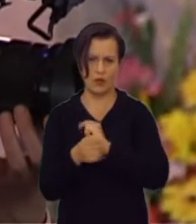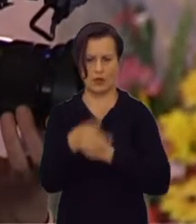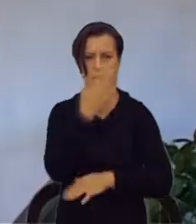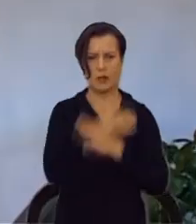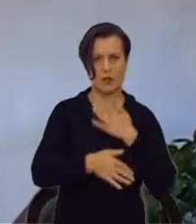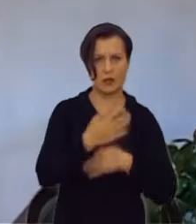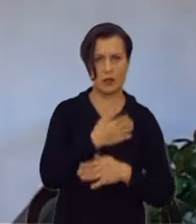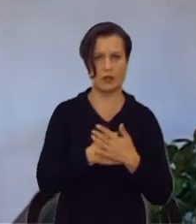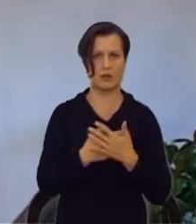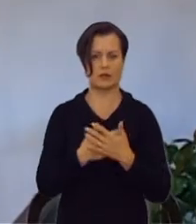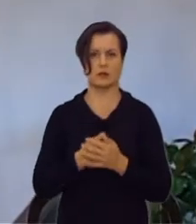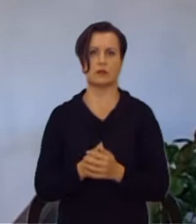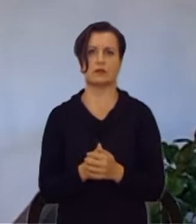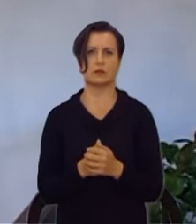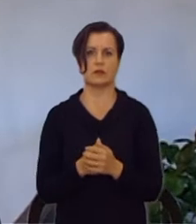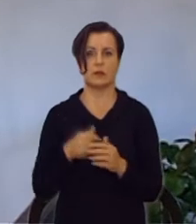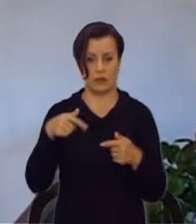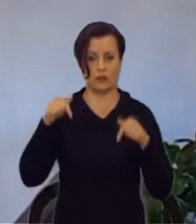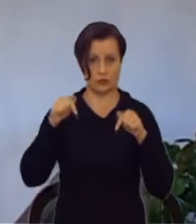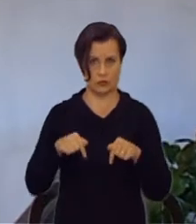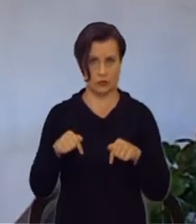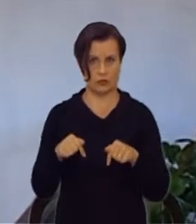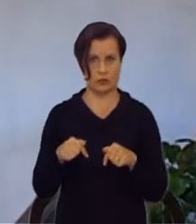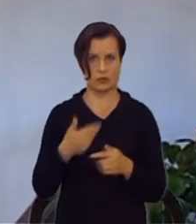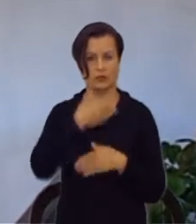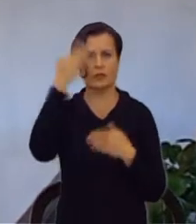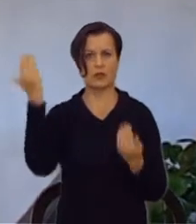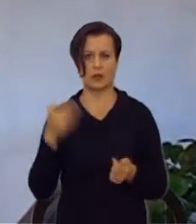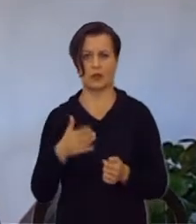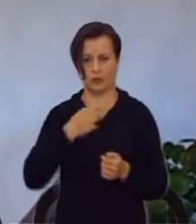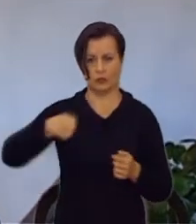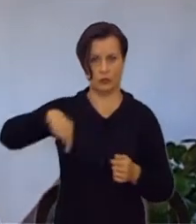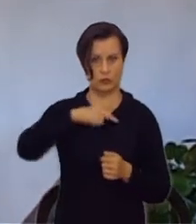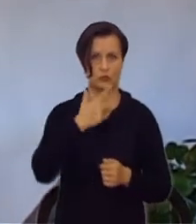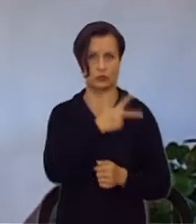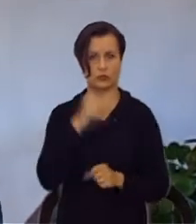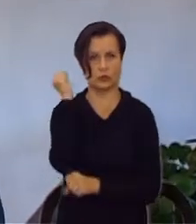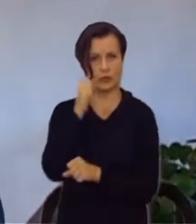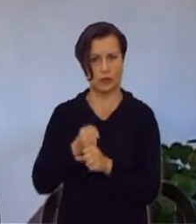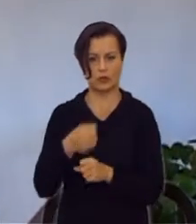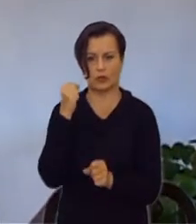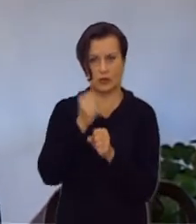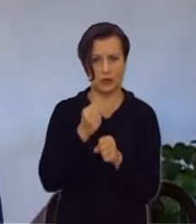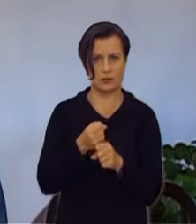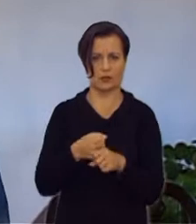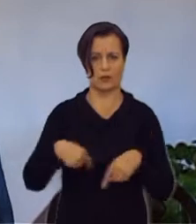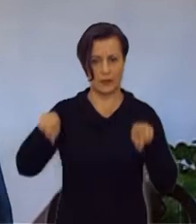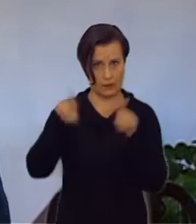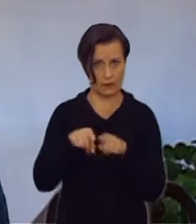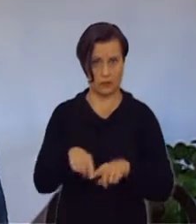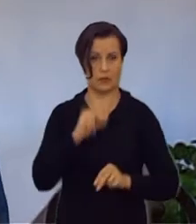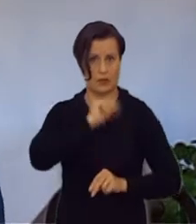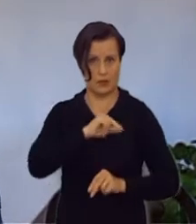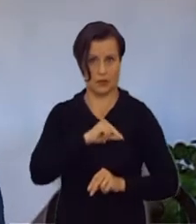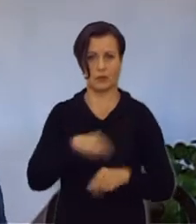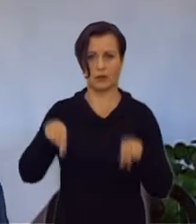rūpinosi, sakysim, tais neįgaliaisiais, tais, kuriem reikia padėti. Tai šiai dienai mūsų socialinės darbuotojos, kurios dirba tą patį darbą ir